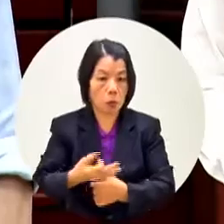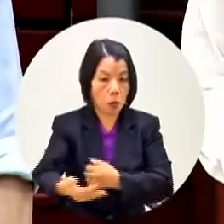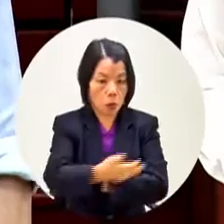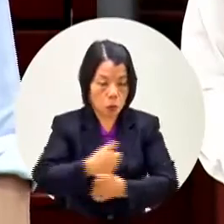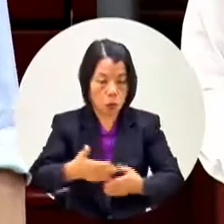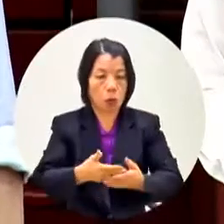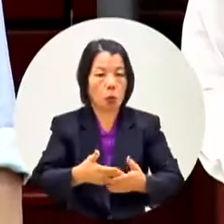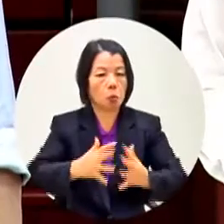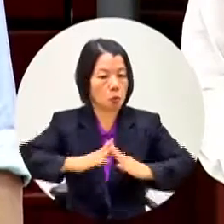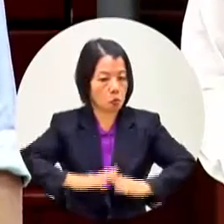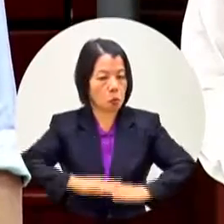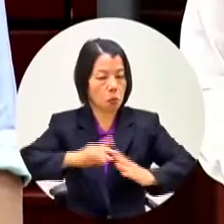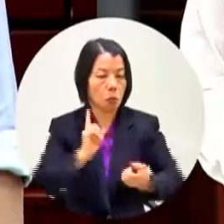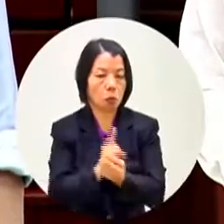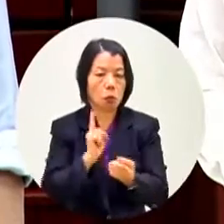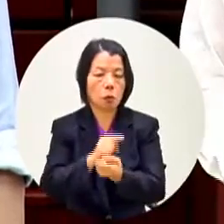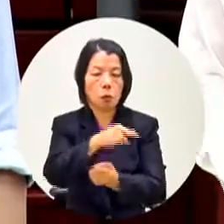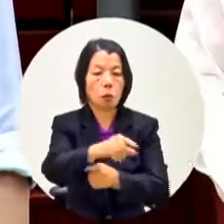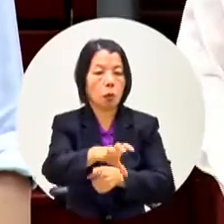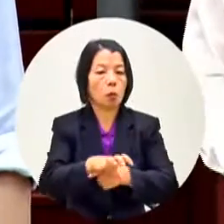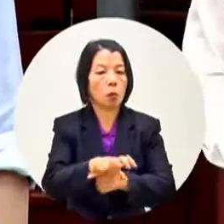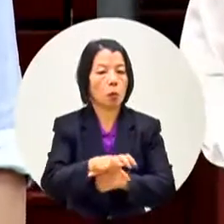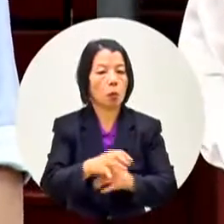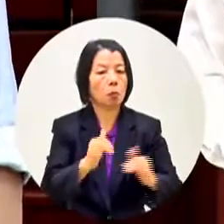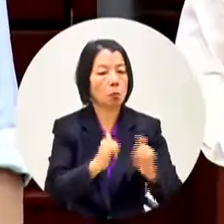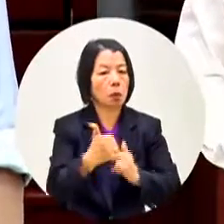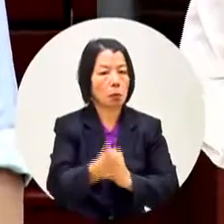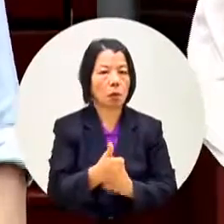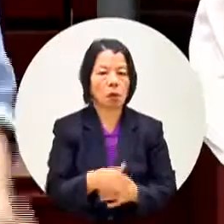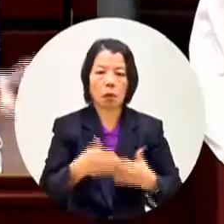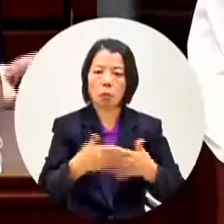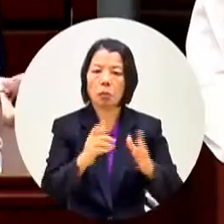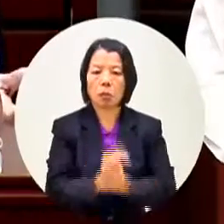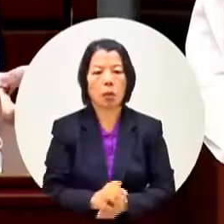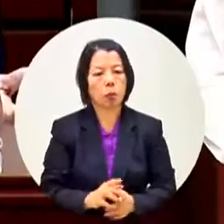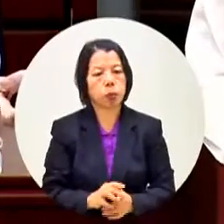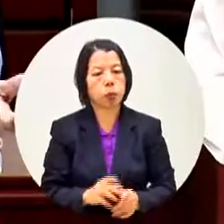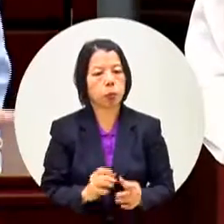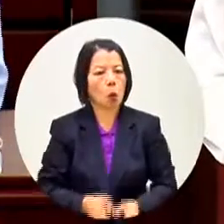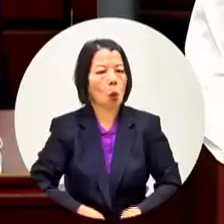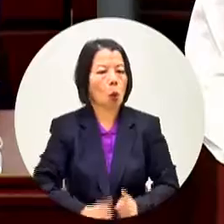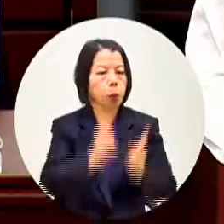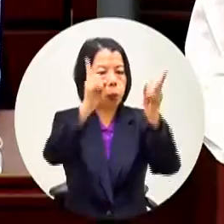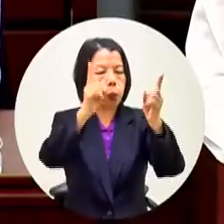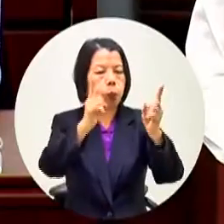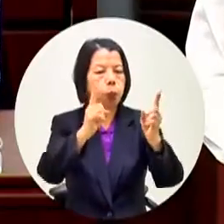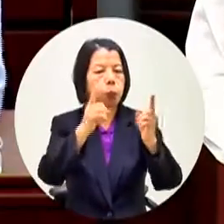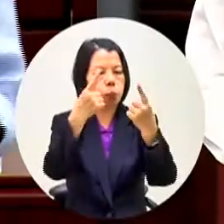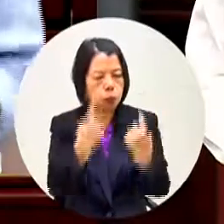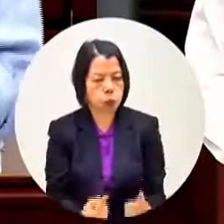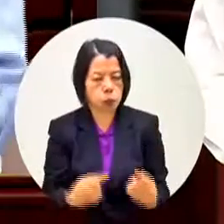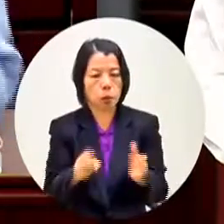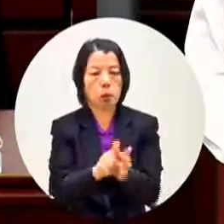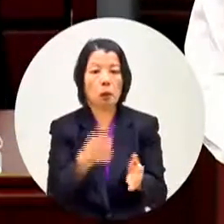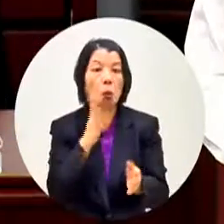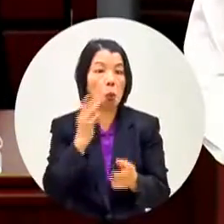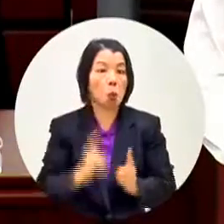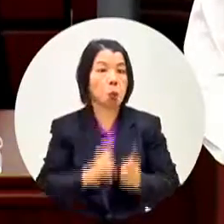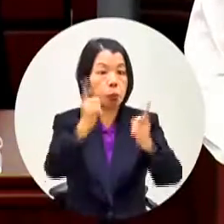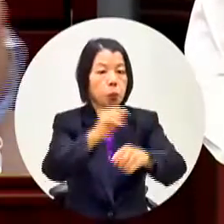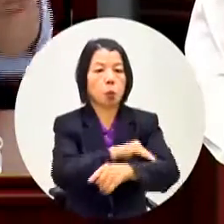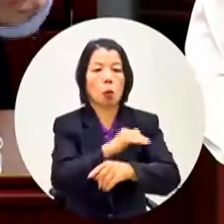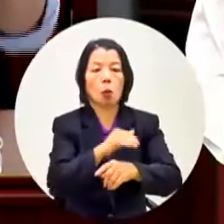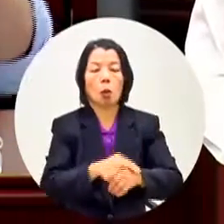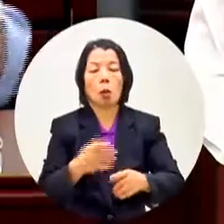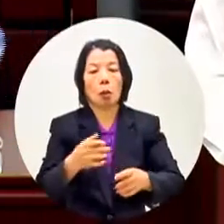错，因为在产销的时候他控制不住，所以有的时候对于农民渔民来讲，以我的了解，他们希望